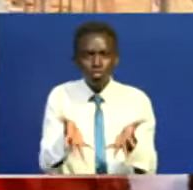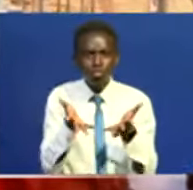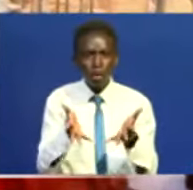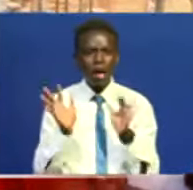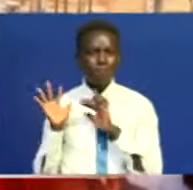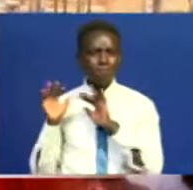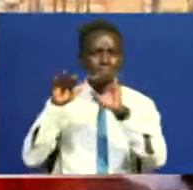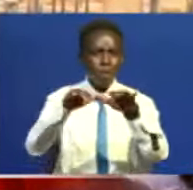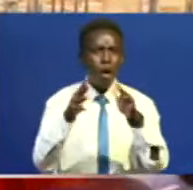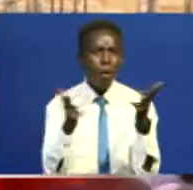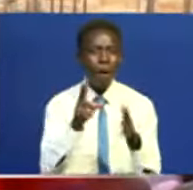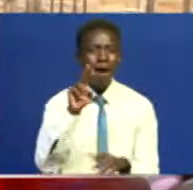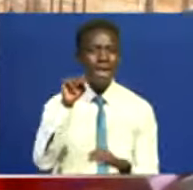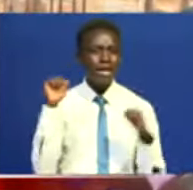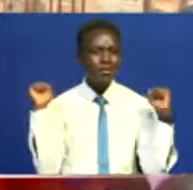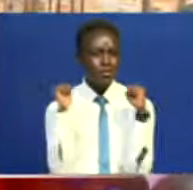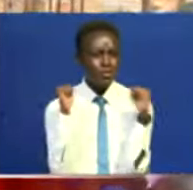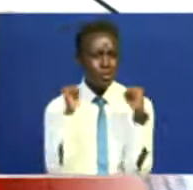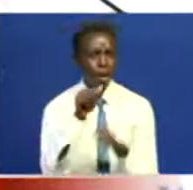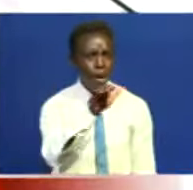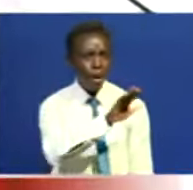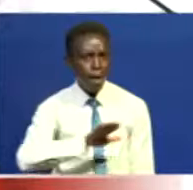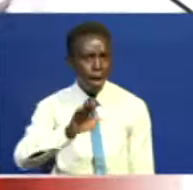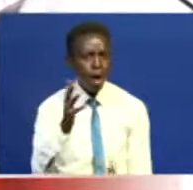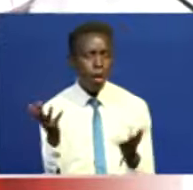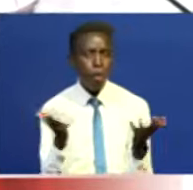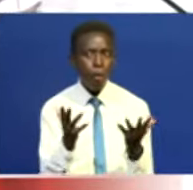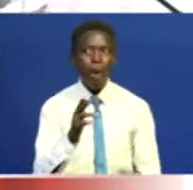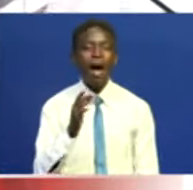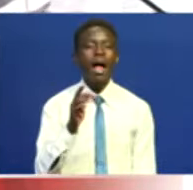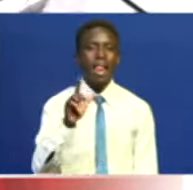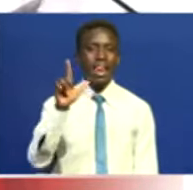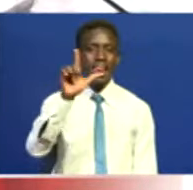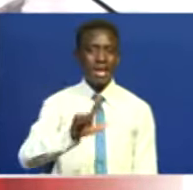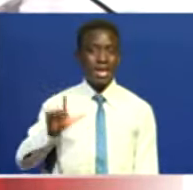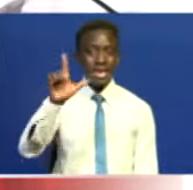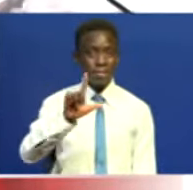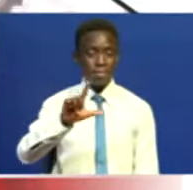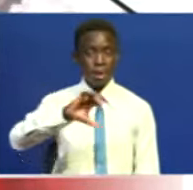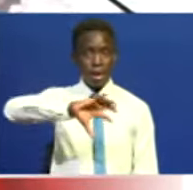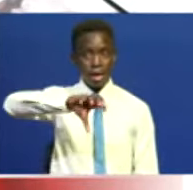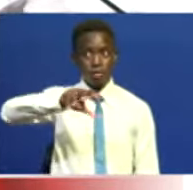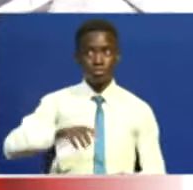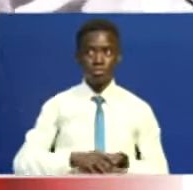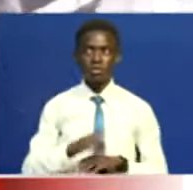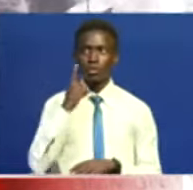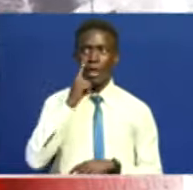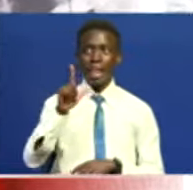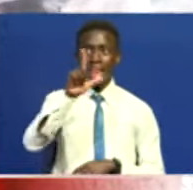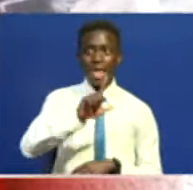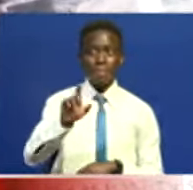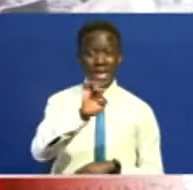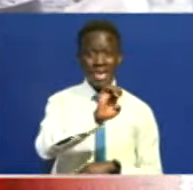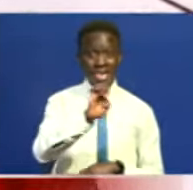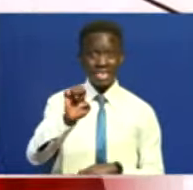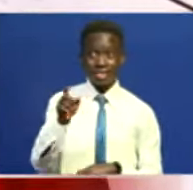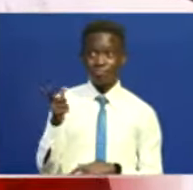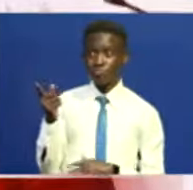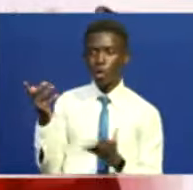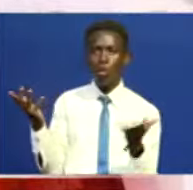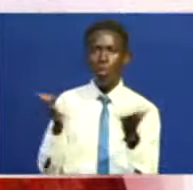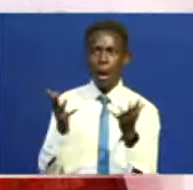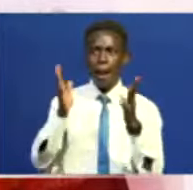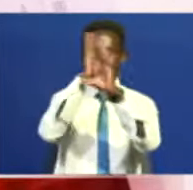katika mji wa Nanyuki, kaunti ya Laikipia. Nanyuki affordable housing project in Laikipia East constituency. Hapa ndipo rais alizindua